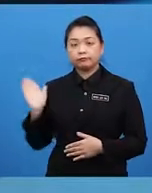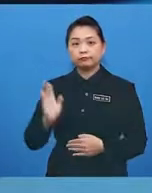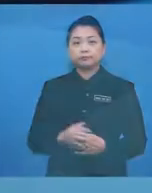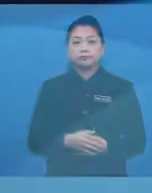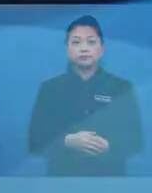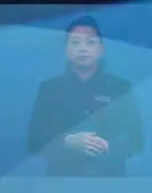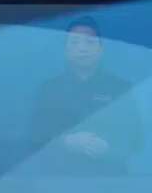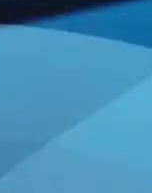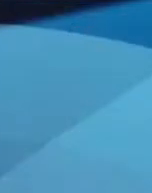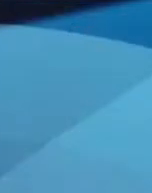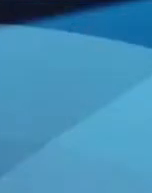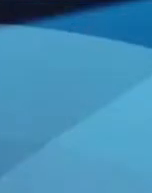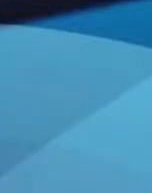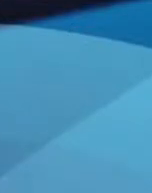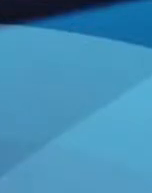ialah